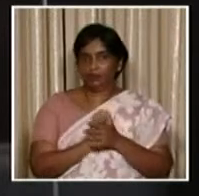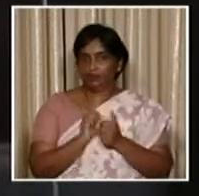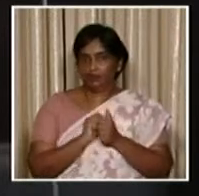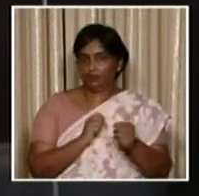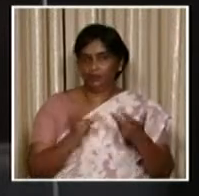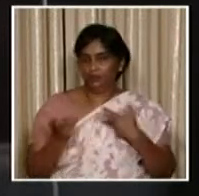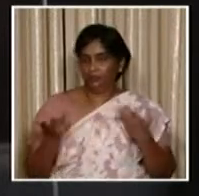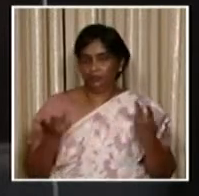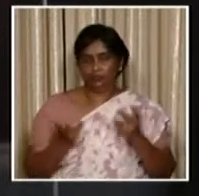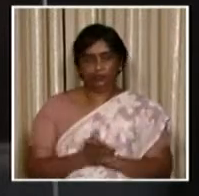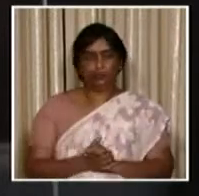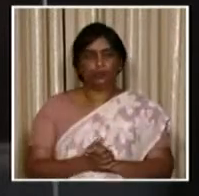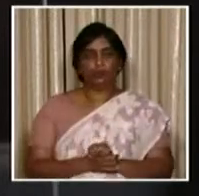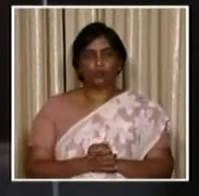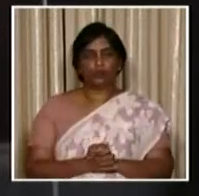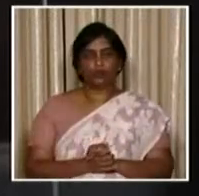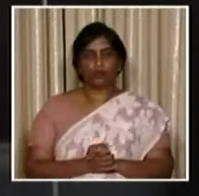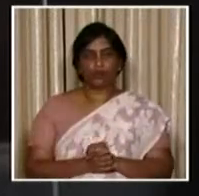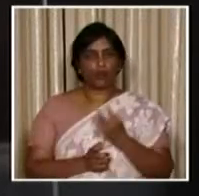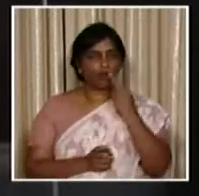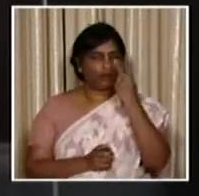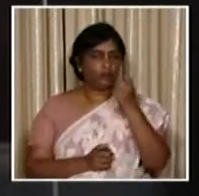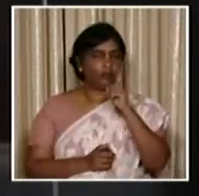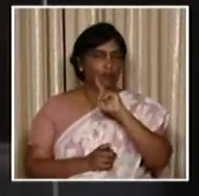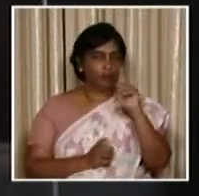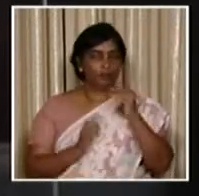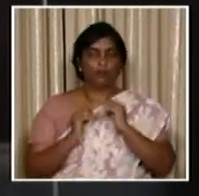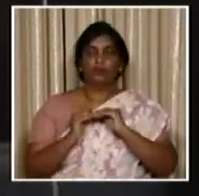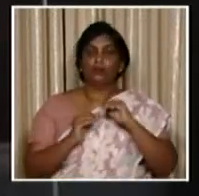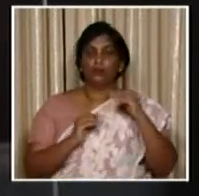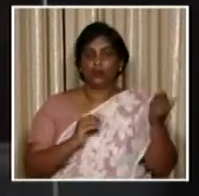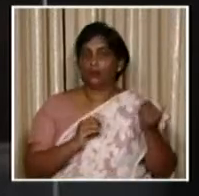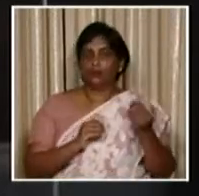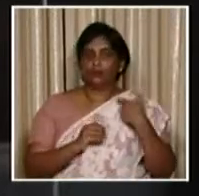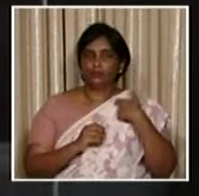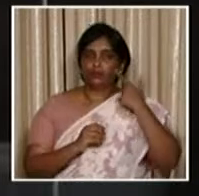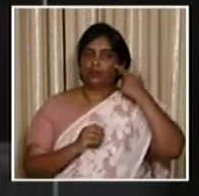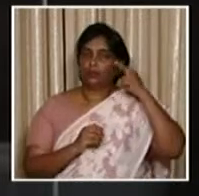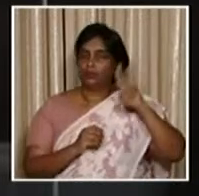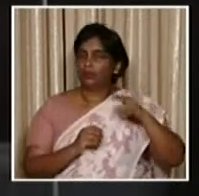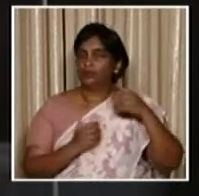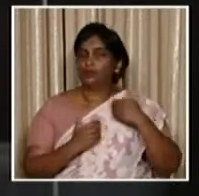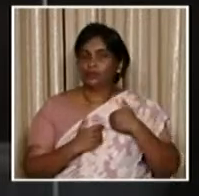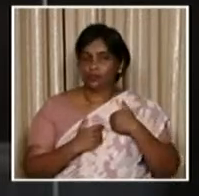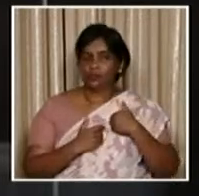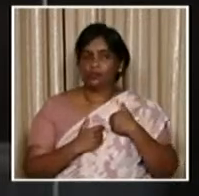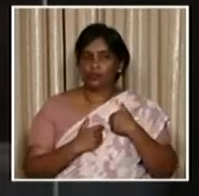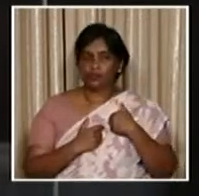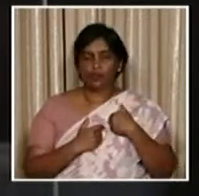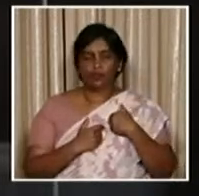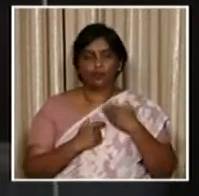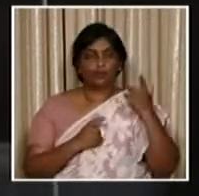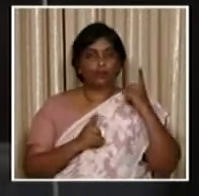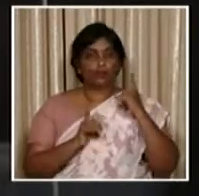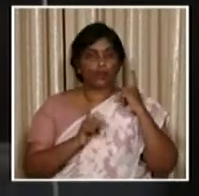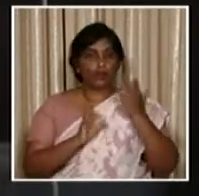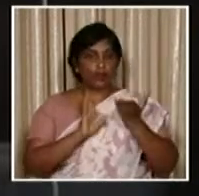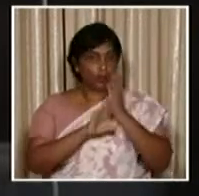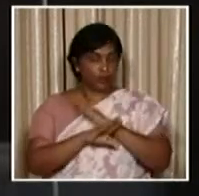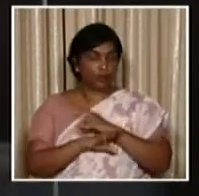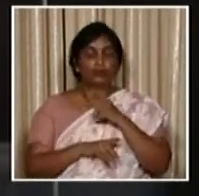naha. Me 2010 passe siddha wicca dewal gana man vishwasa karanawa. Henda vitharana hitapu hamudana